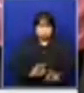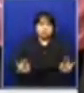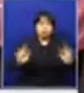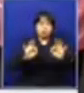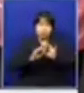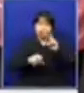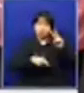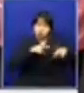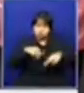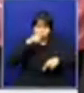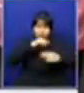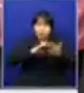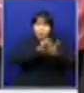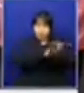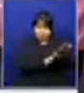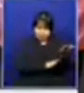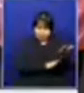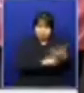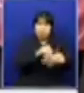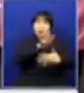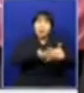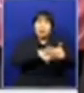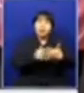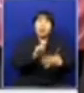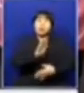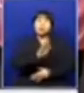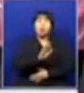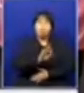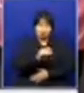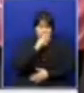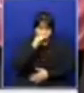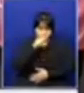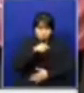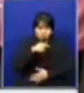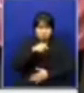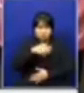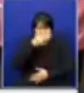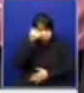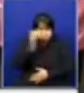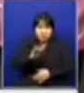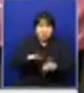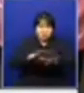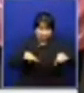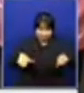ประเทศชาติลดแม็กที่ท่านพูดอย่าลืมเด็กเป็นส่วนสำคัญ